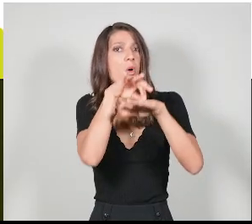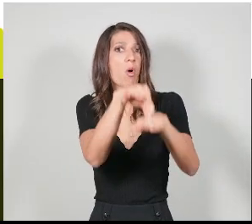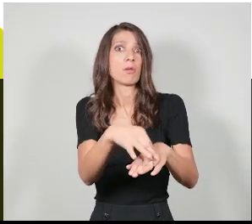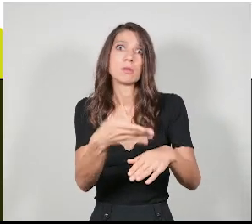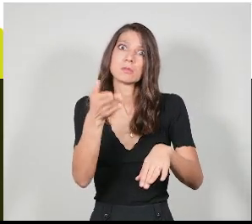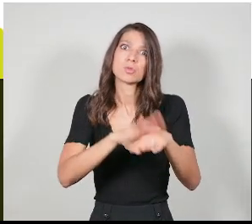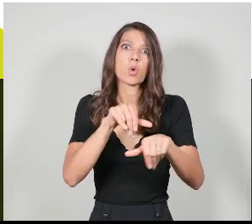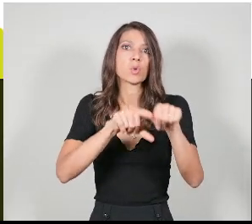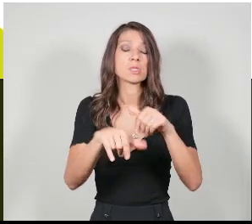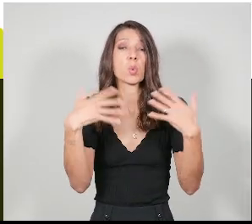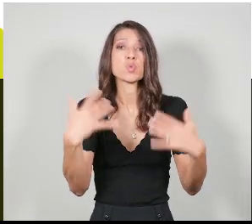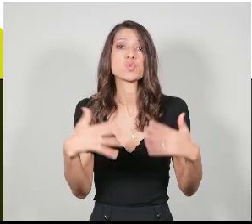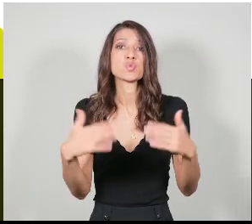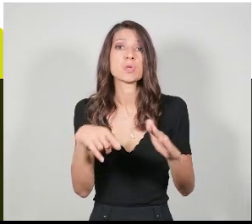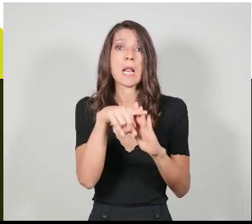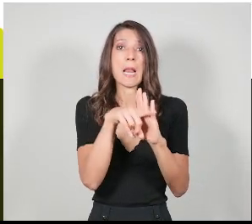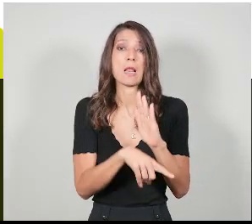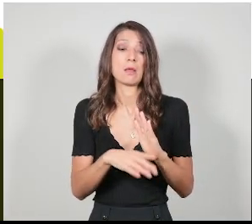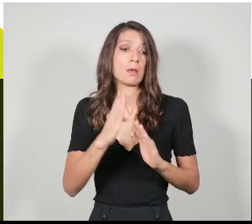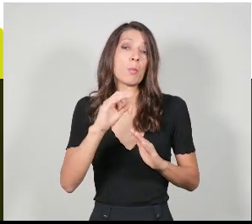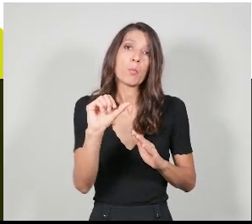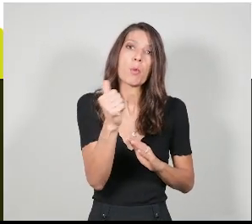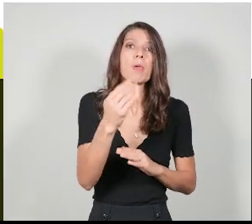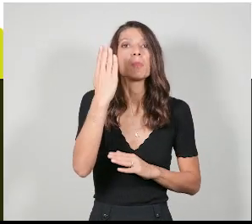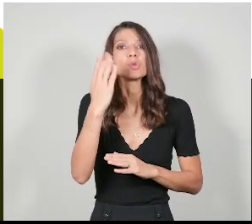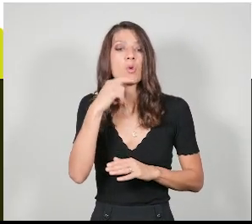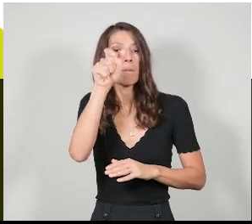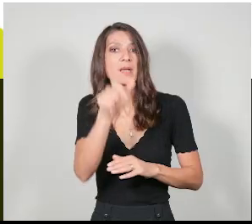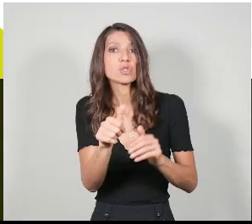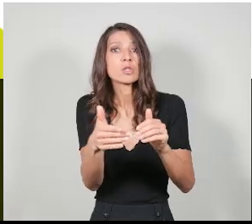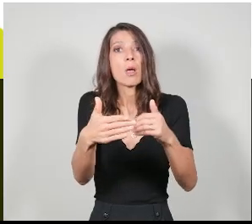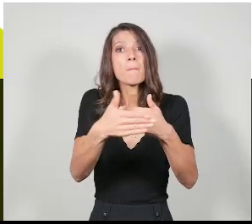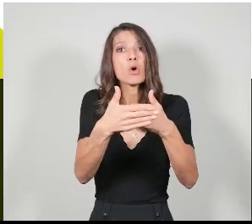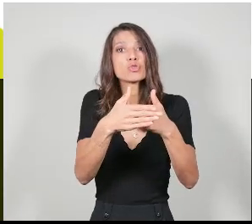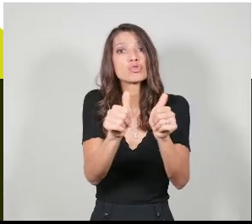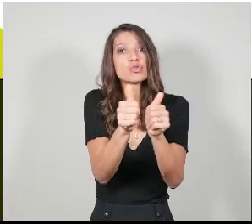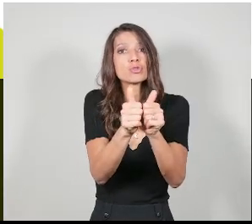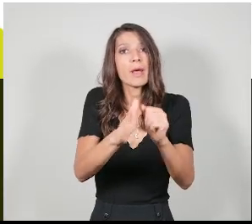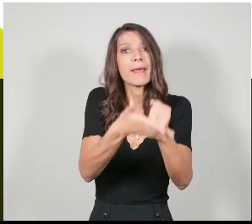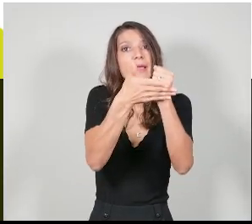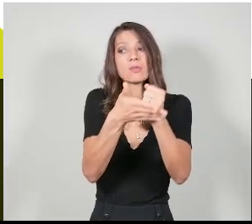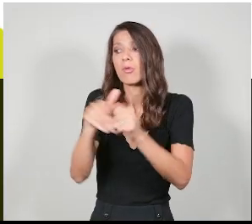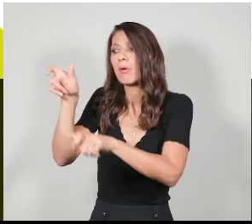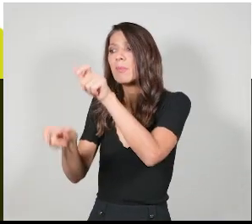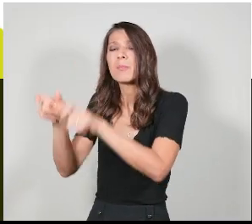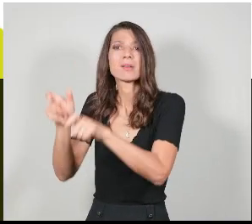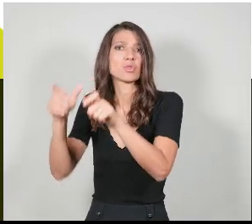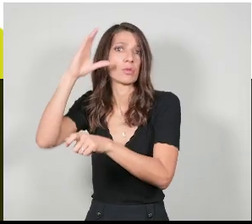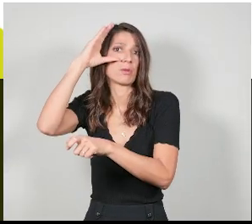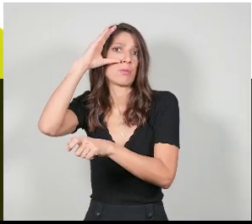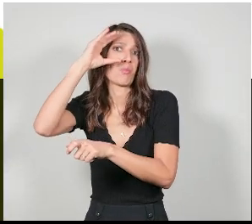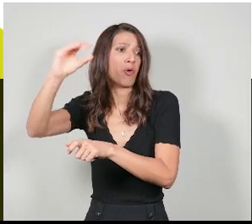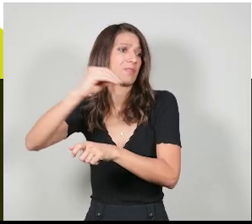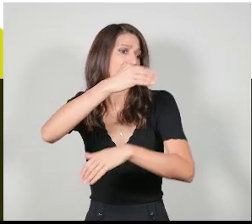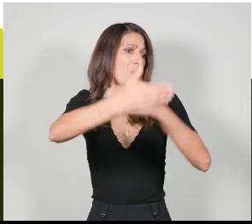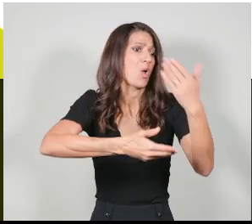exigeantes. D'abord, ça demande d'avoir des proches aidants. Les professionnels ne remplaceront jamais le volume horaire et les besoins de